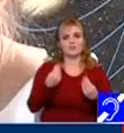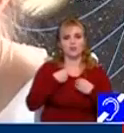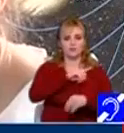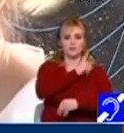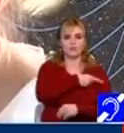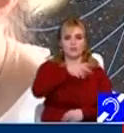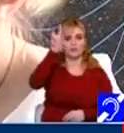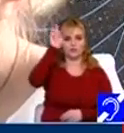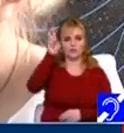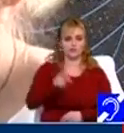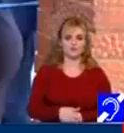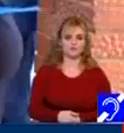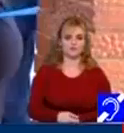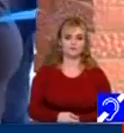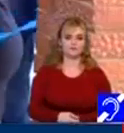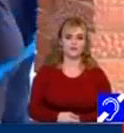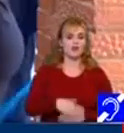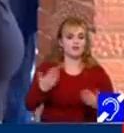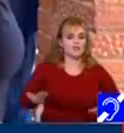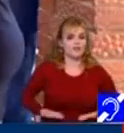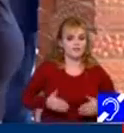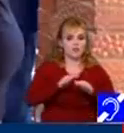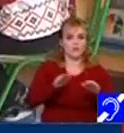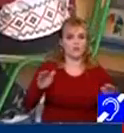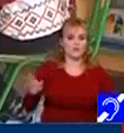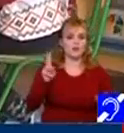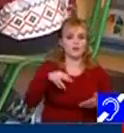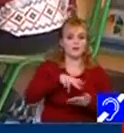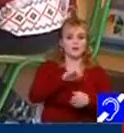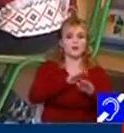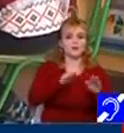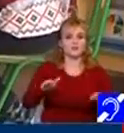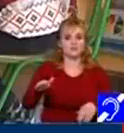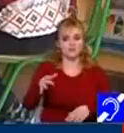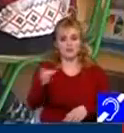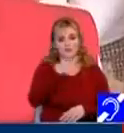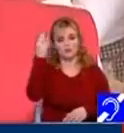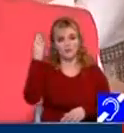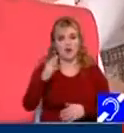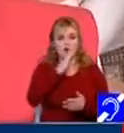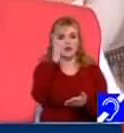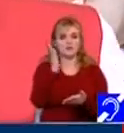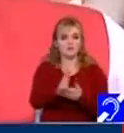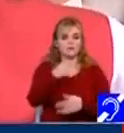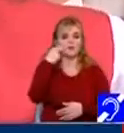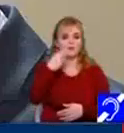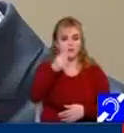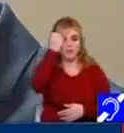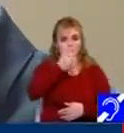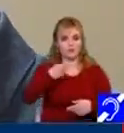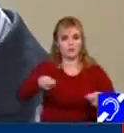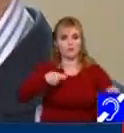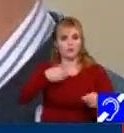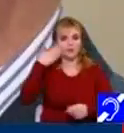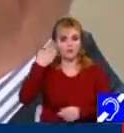căci poți să faci numai să vrei. Și viața copiilor care merg la grădiniță în Republica Moldova a devenit mai bună datorită